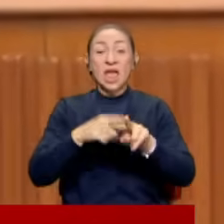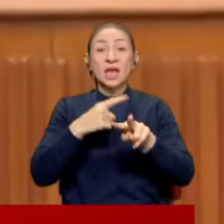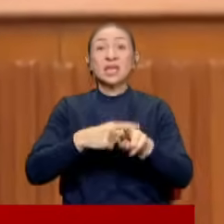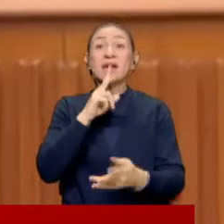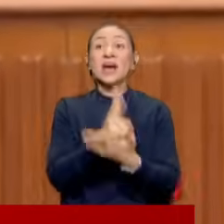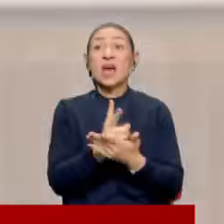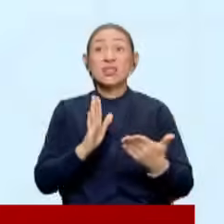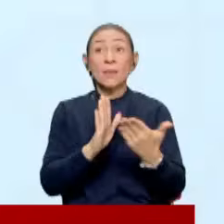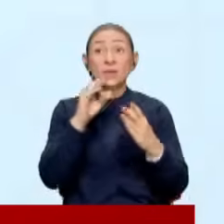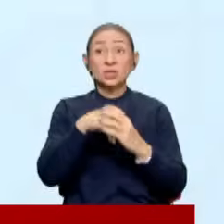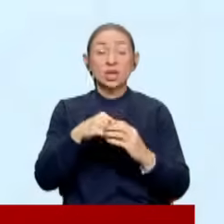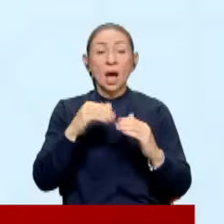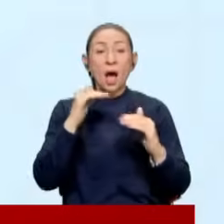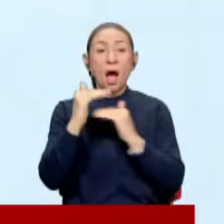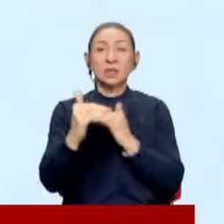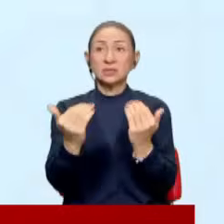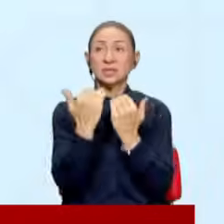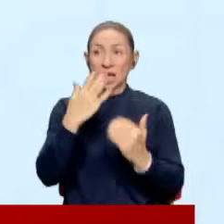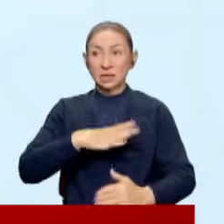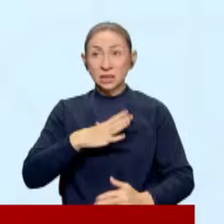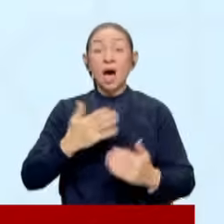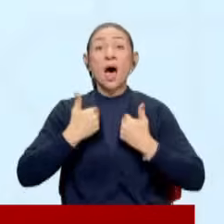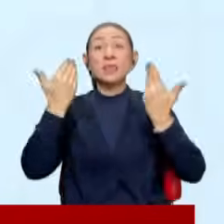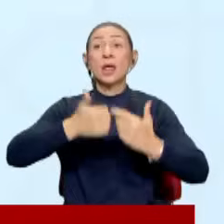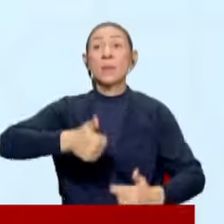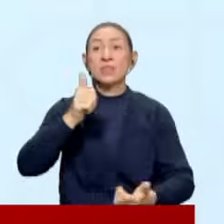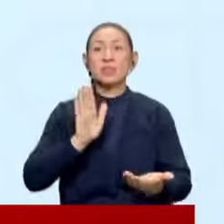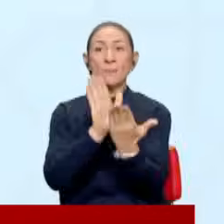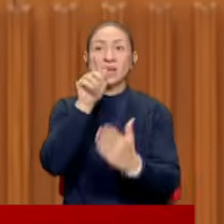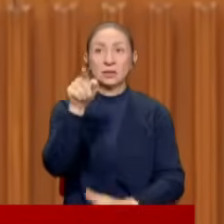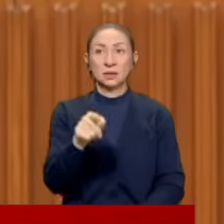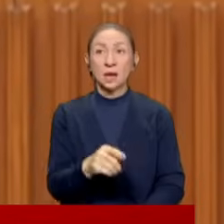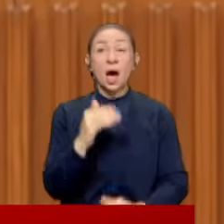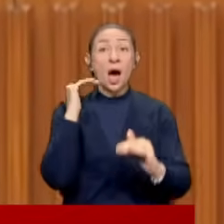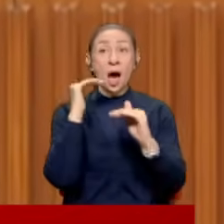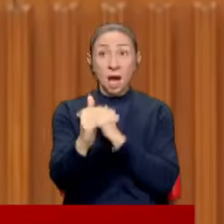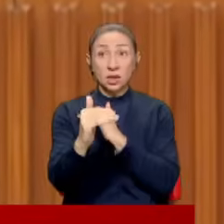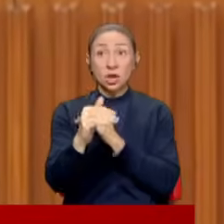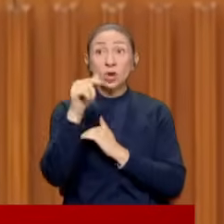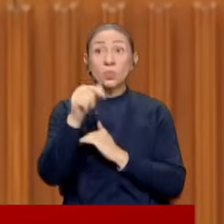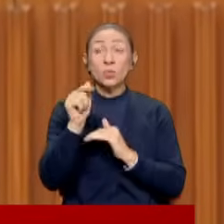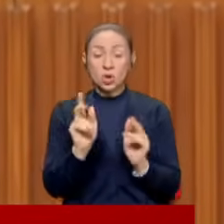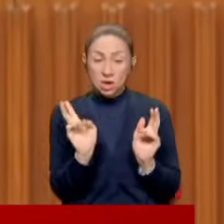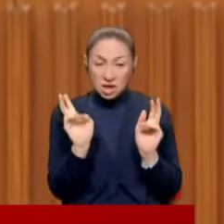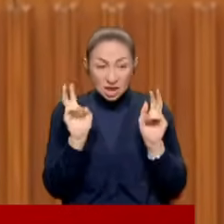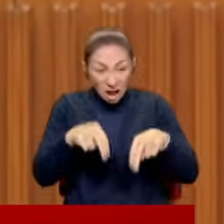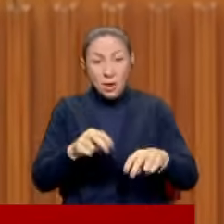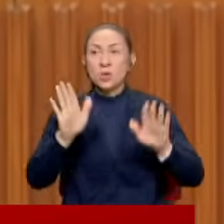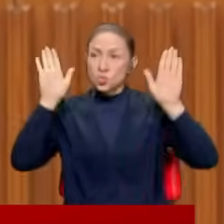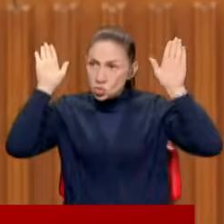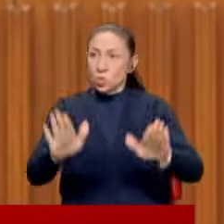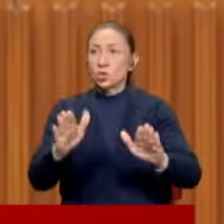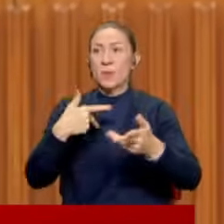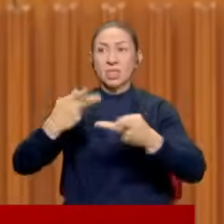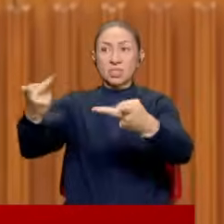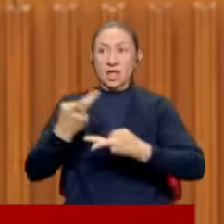kararına tepki için halk desteği istedi adalet bakanı tepki gösterdi halkı bu kalkışmaya davet